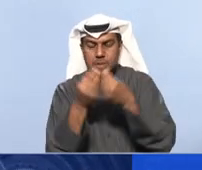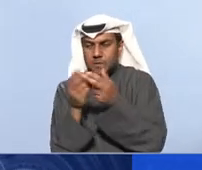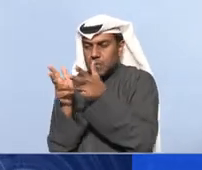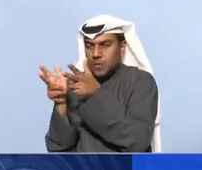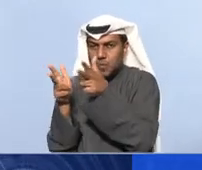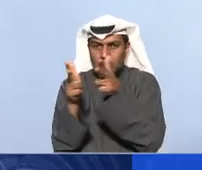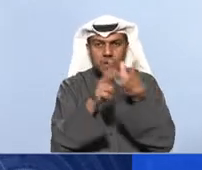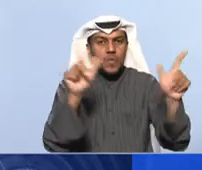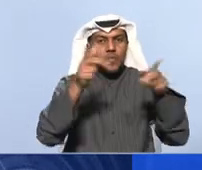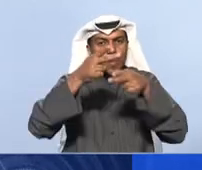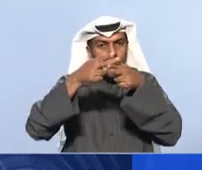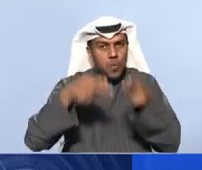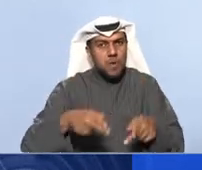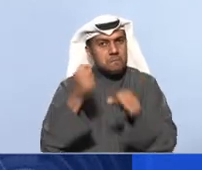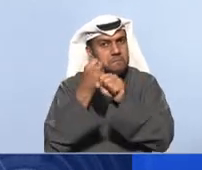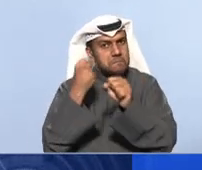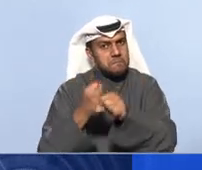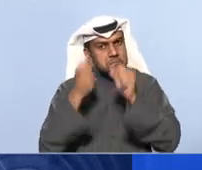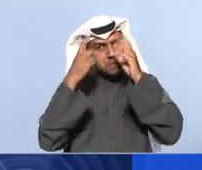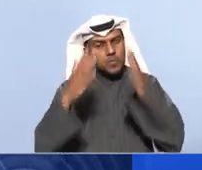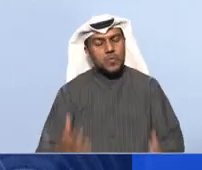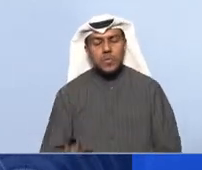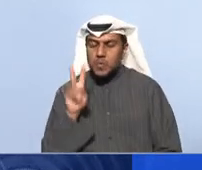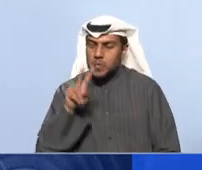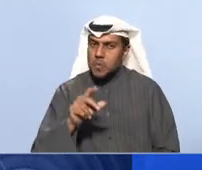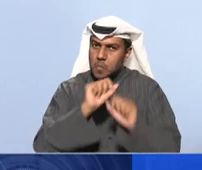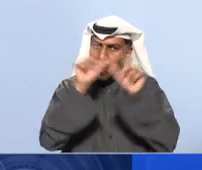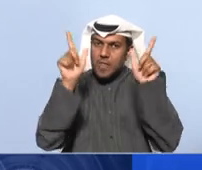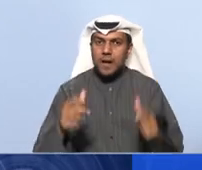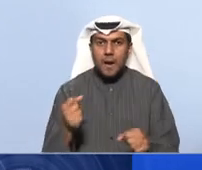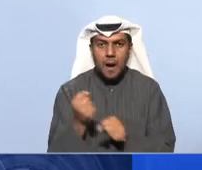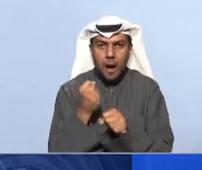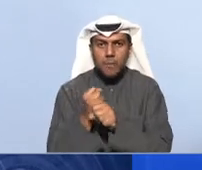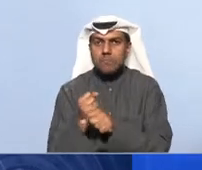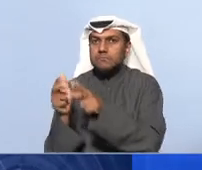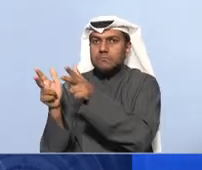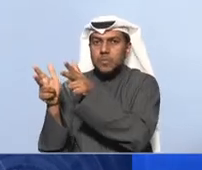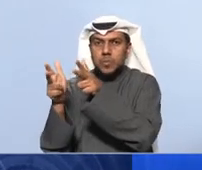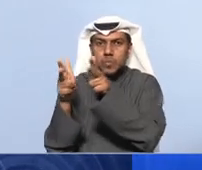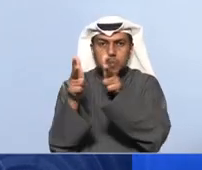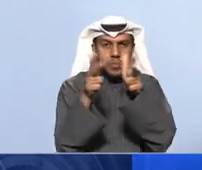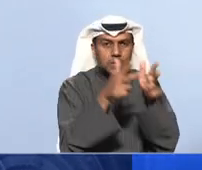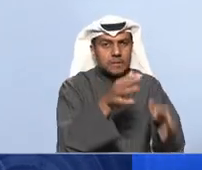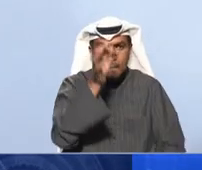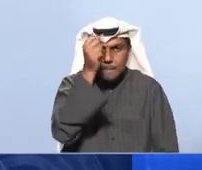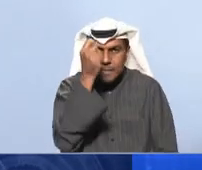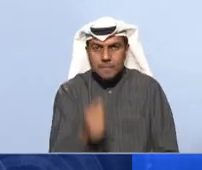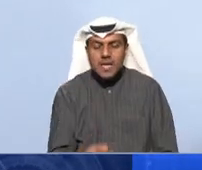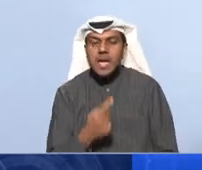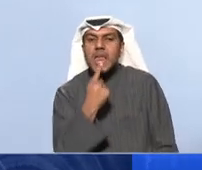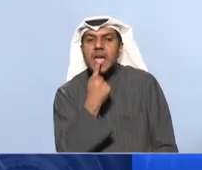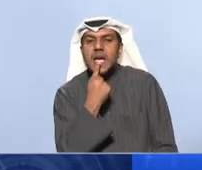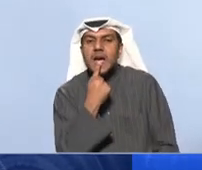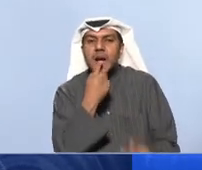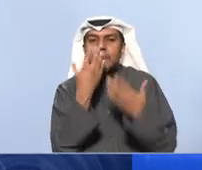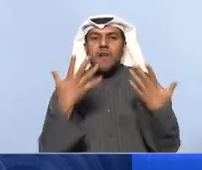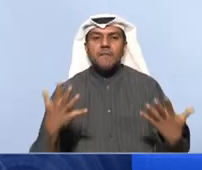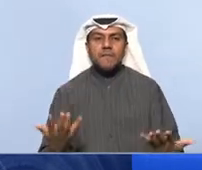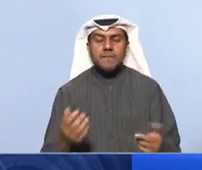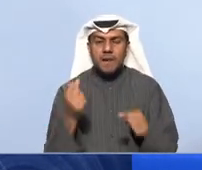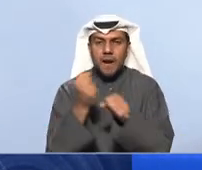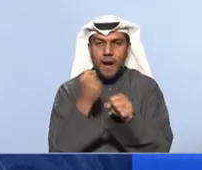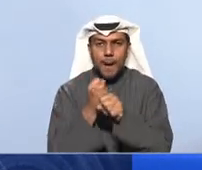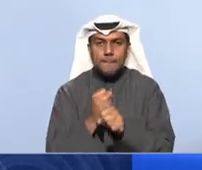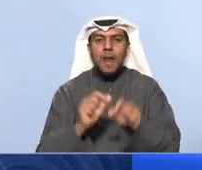الله بمهنية عالية، ولاحظنا جميعا حتى دقة اختيار المفردات التي توضع في